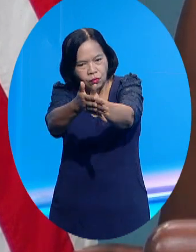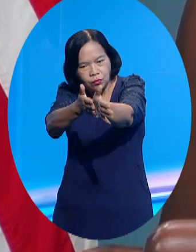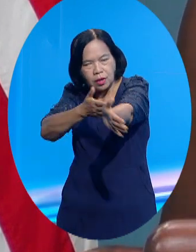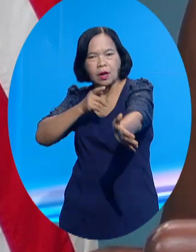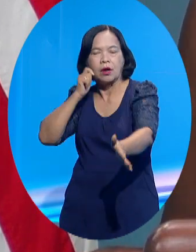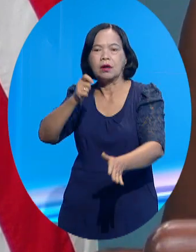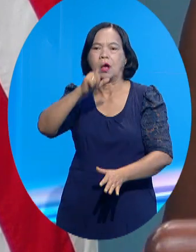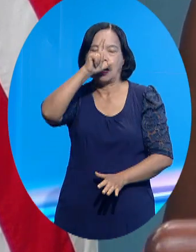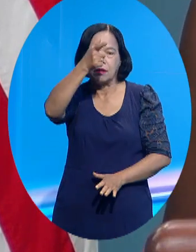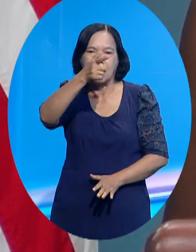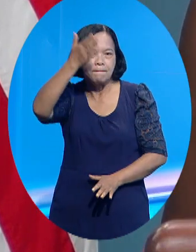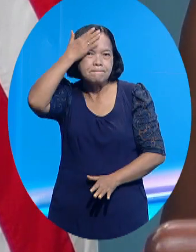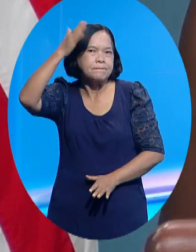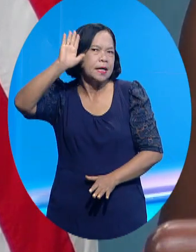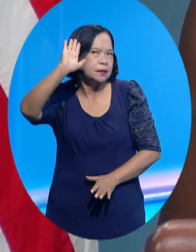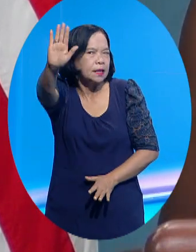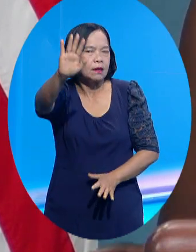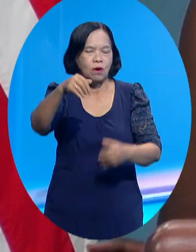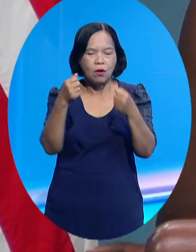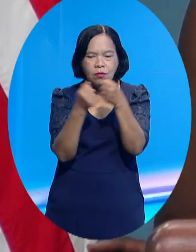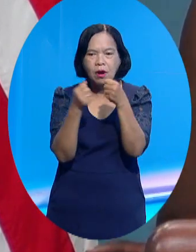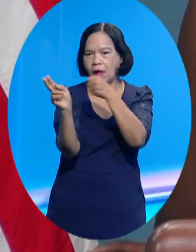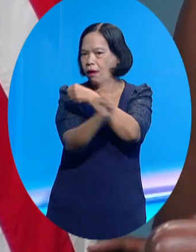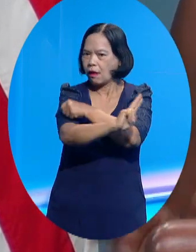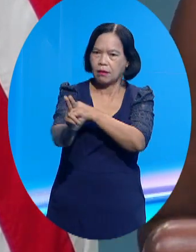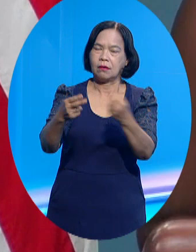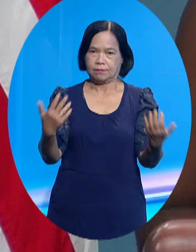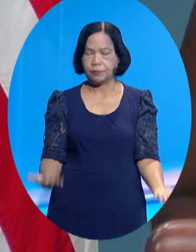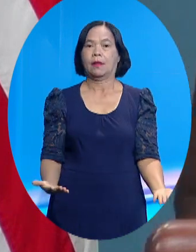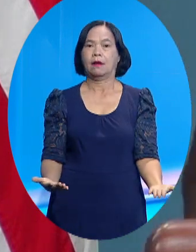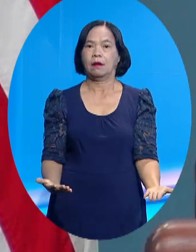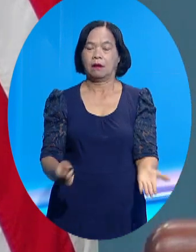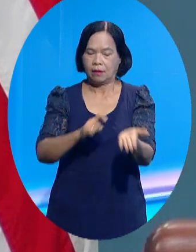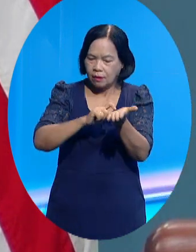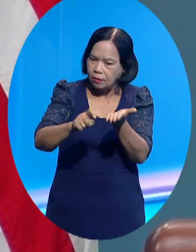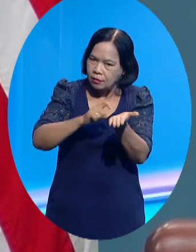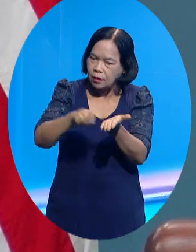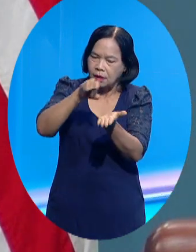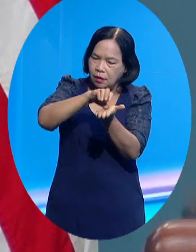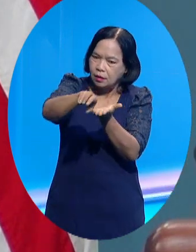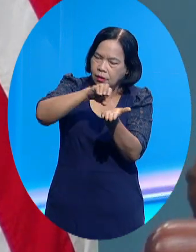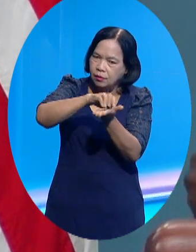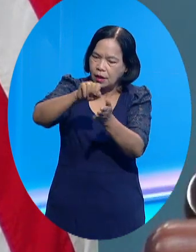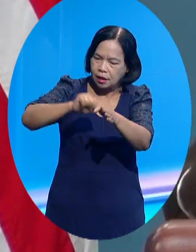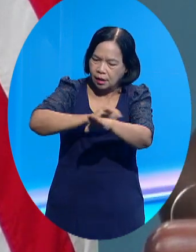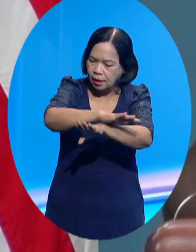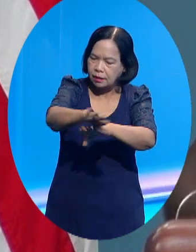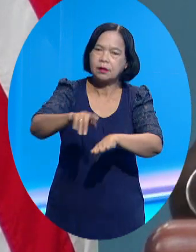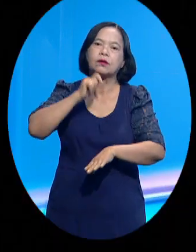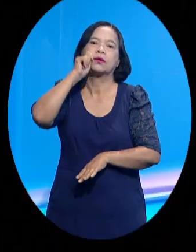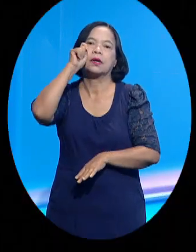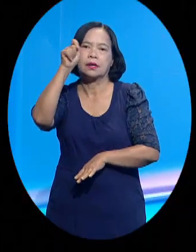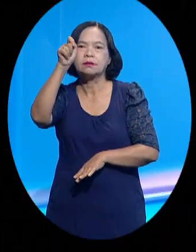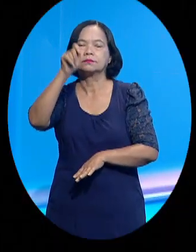Nga là bên bắt đầu cuộc xung đột và họ có thể chấm dứt nó ngay hôm nay phía Mỹ sẽ tiếp tục cung cấp hỗ trợ an ninh Ukraina